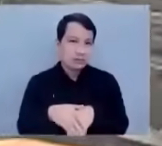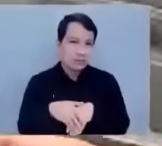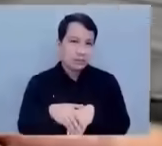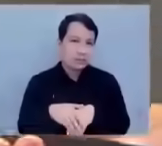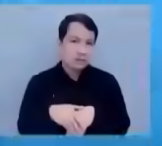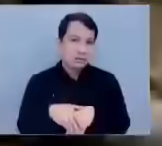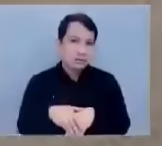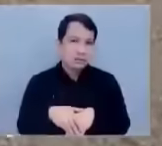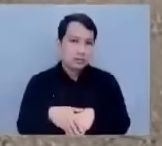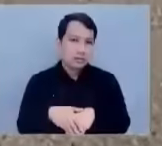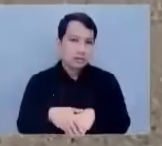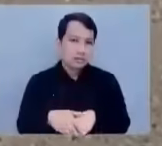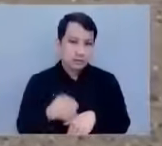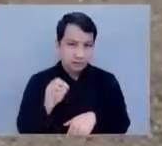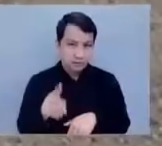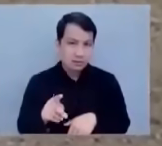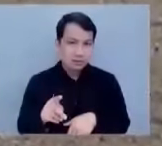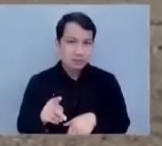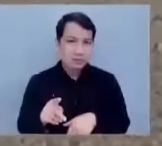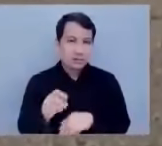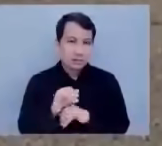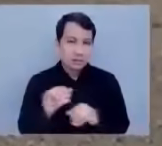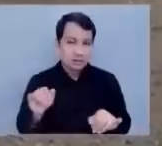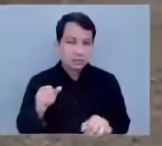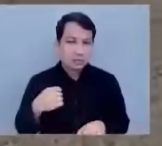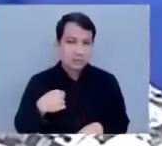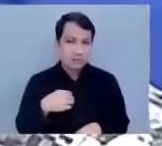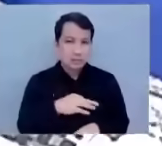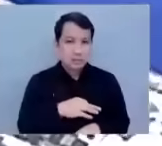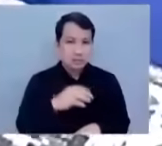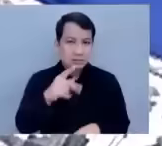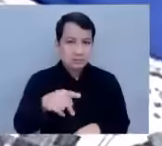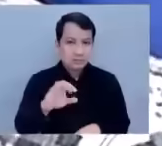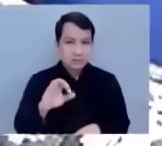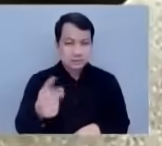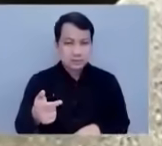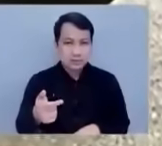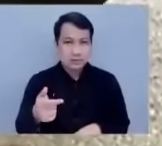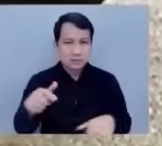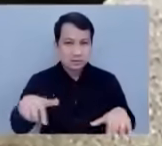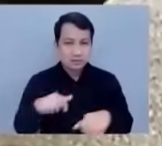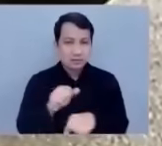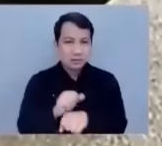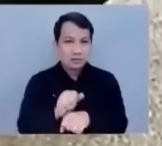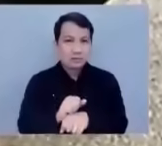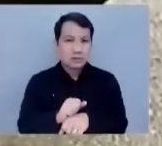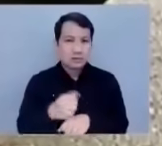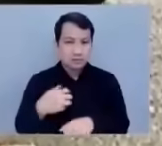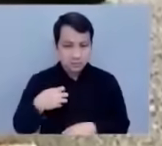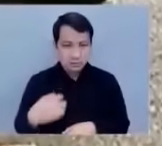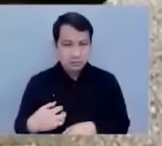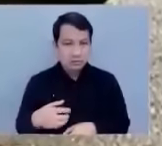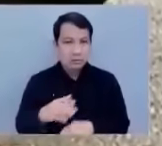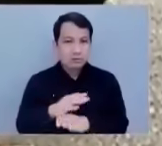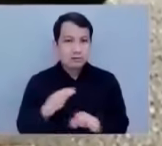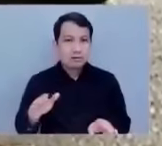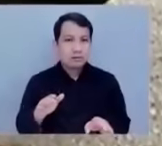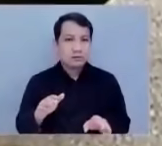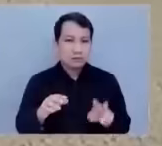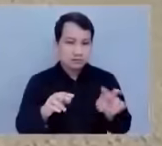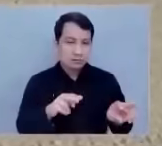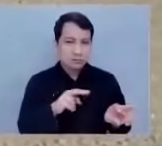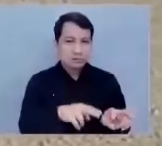na. Maging ang tauhan ng Philippine Coast Guard na papasok para sa trabaho at isang pulis, walang takas sa mata ng